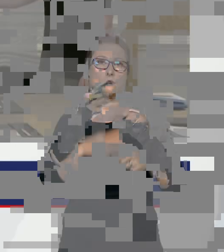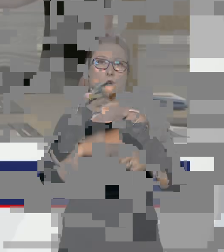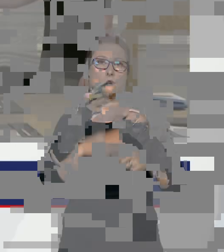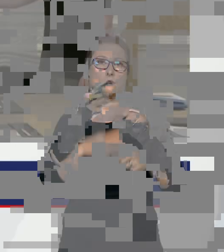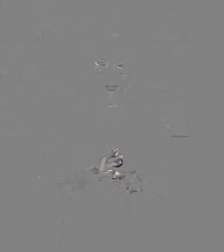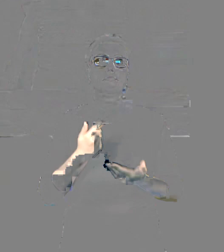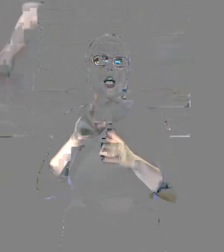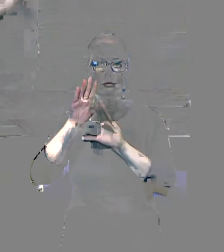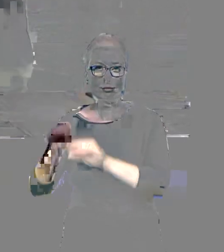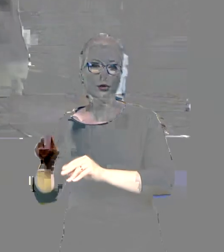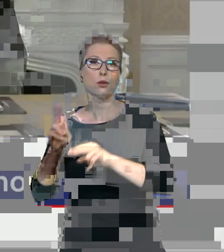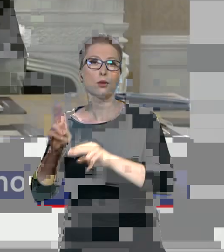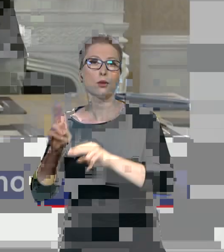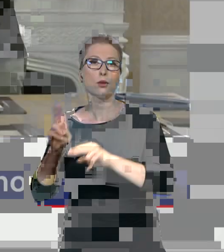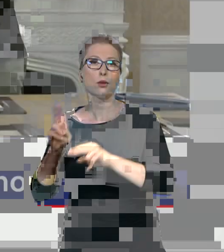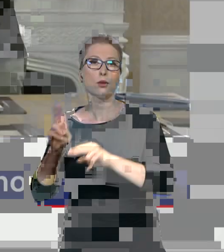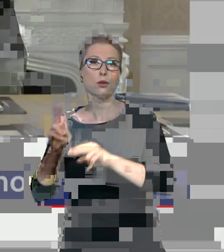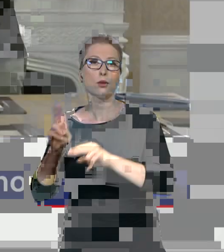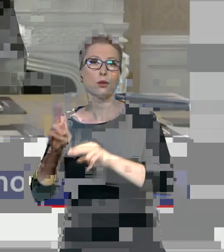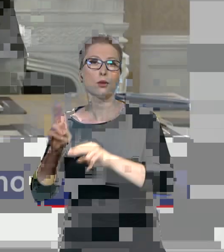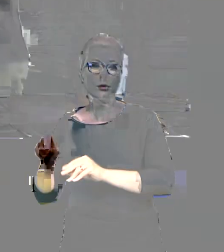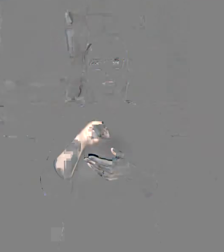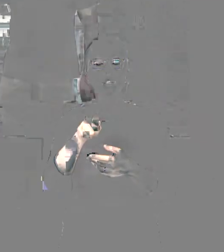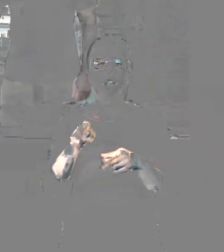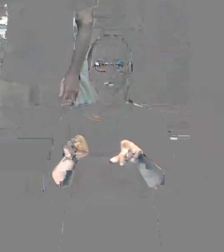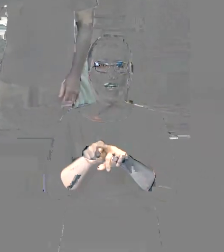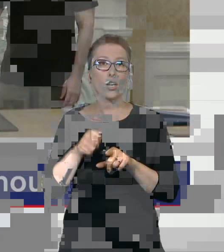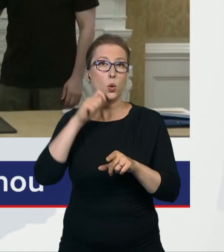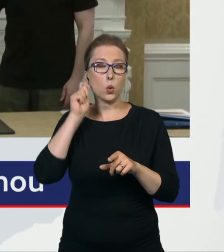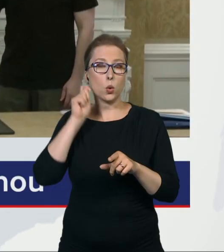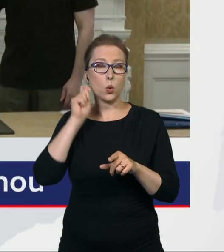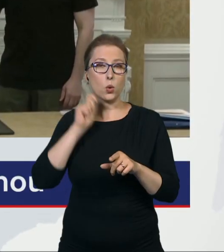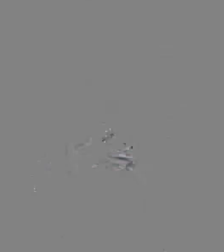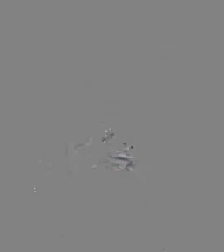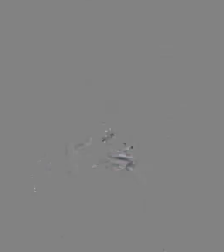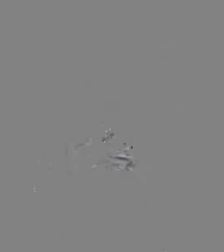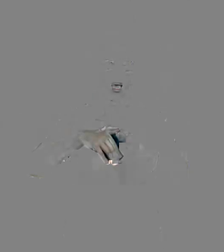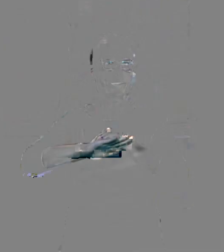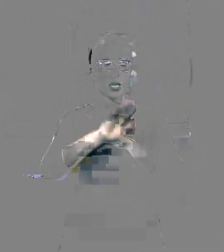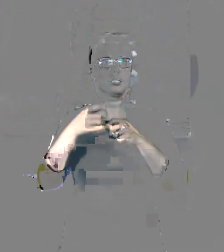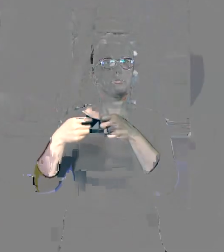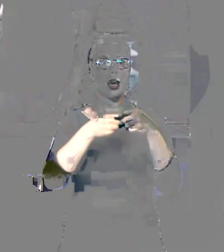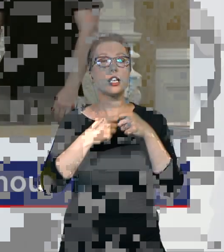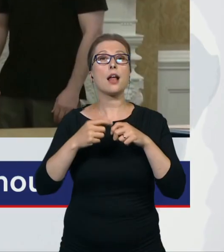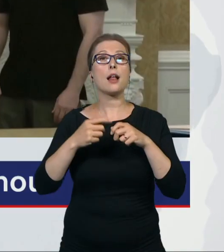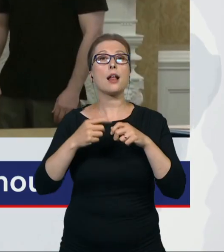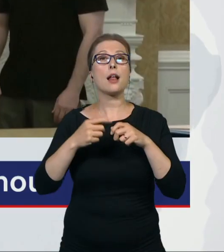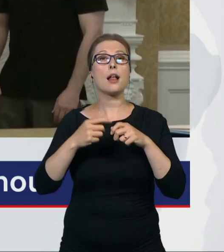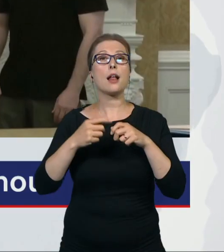třeba negativní očekávání Ukrajinců umožnili Ukrajinců